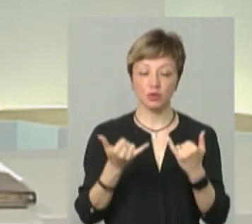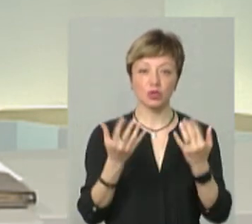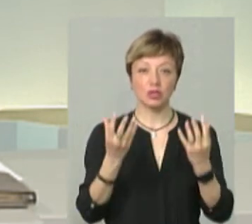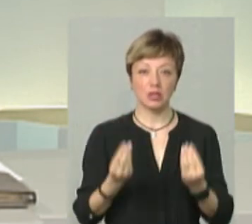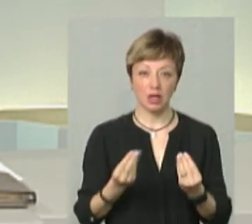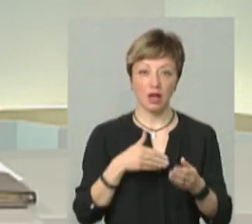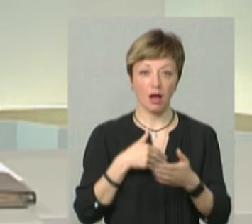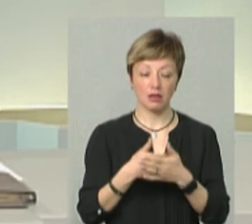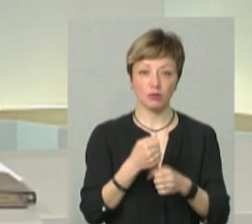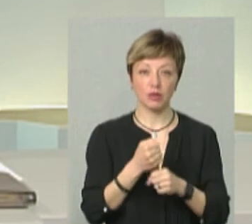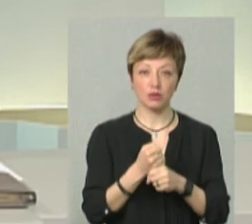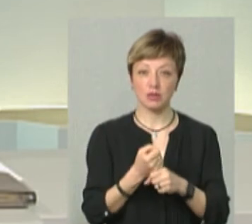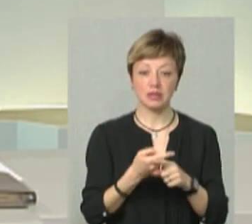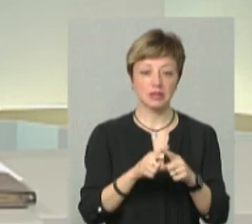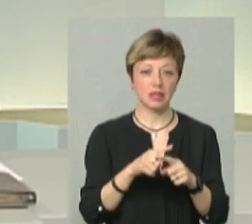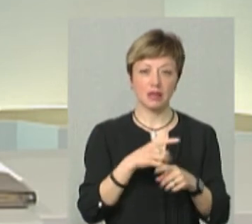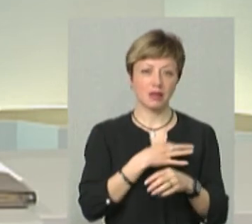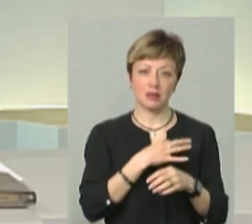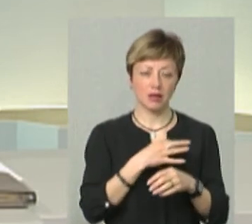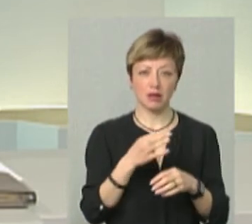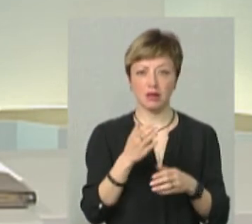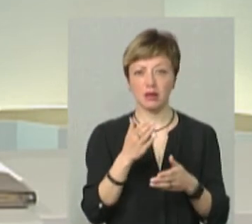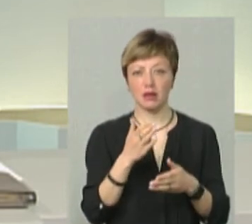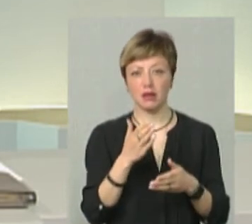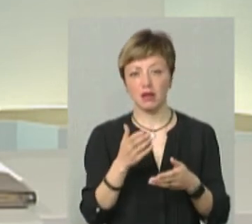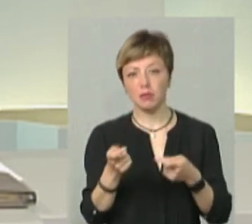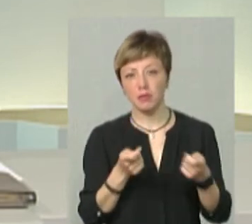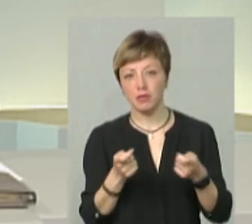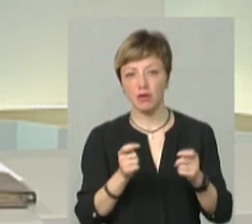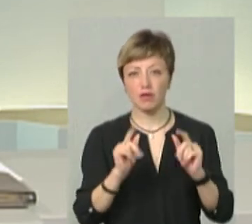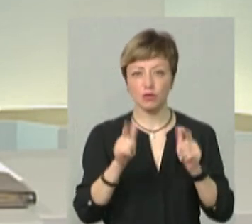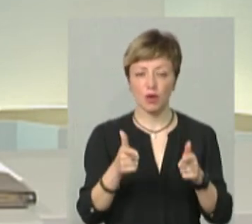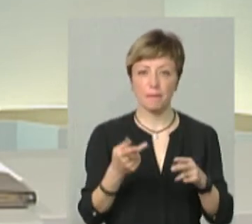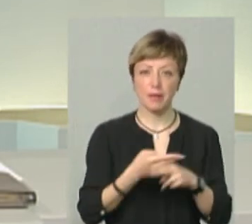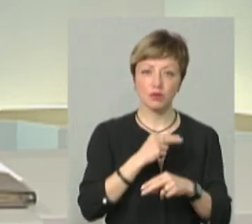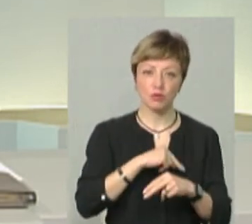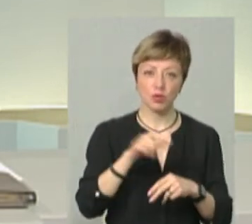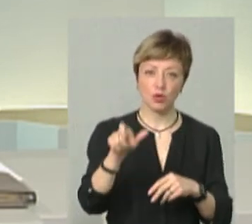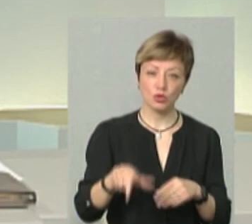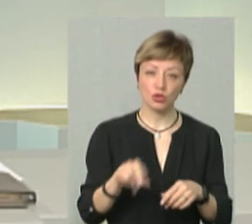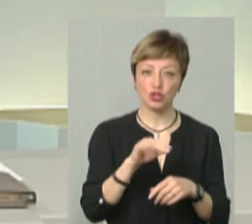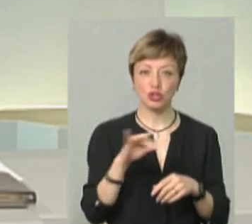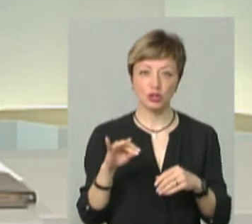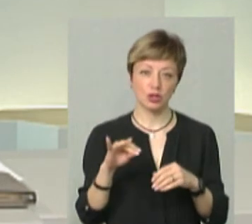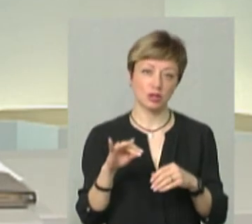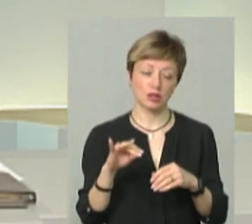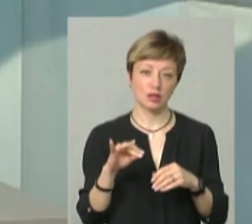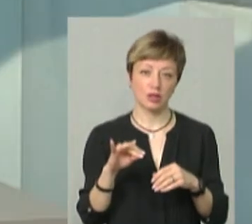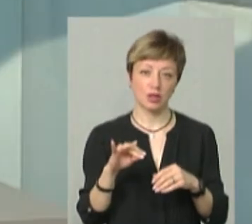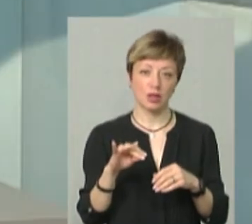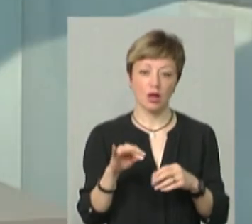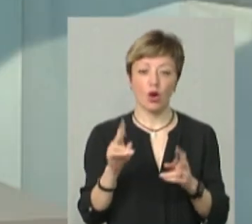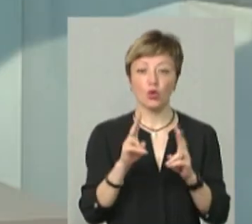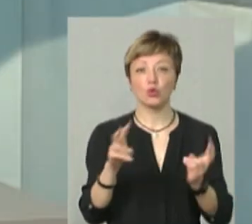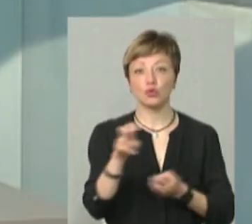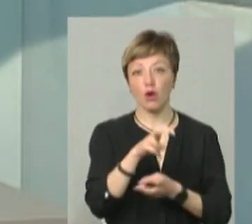от активно працюють. Це незалежно від того, роботодавець працевлаштував безробітну особу чи не без, ну, чи